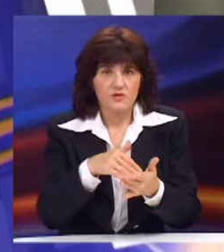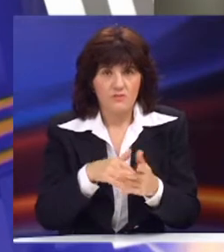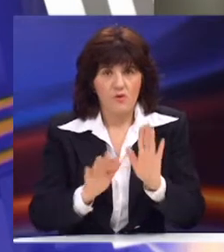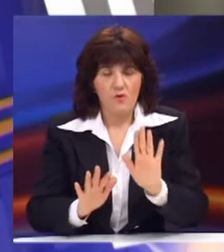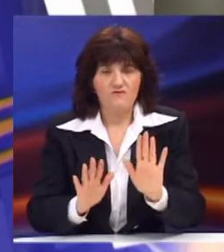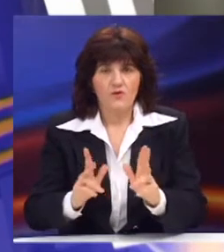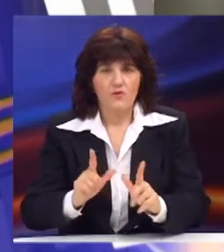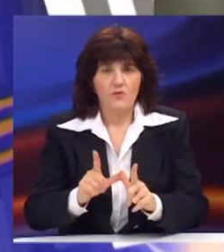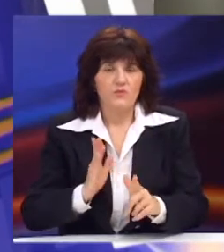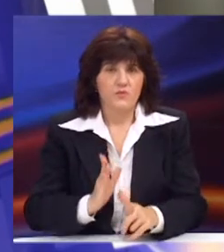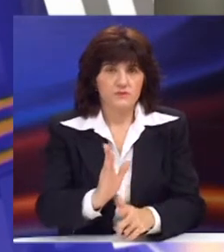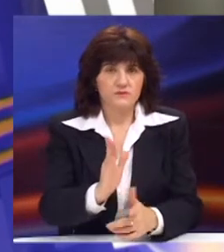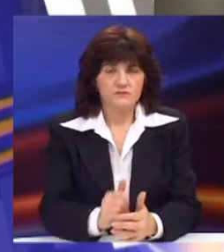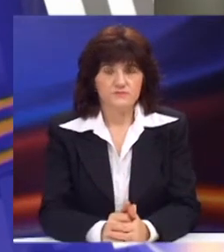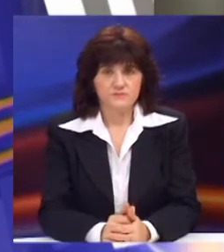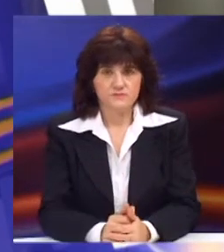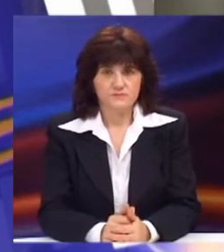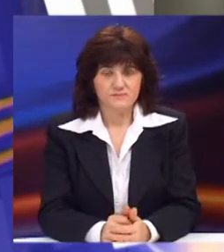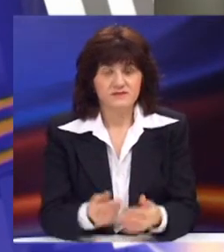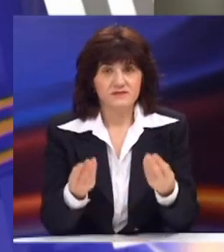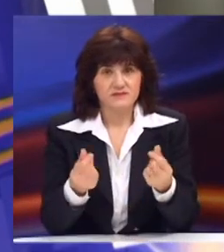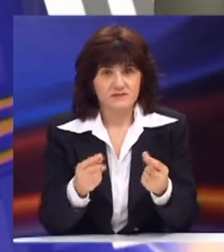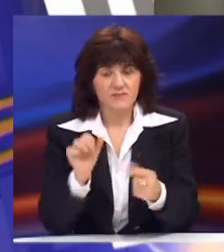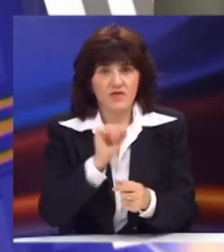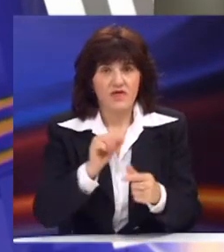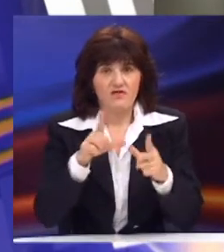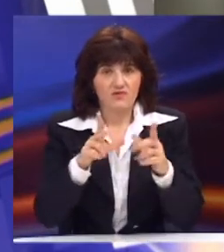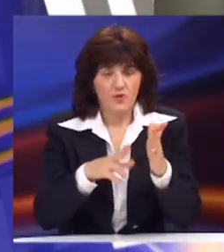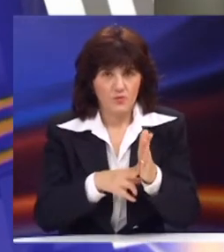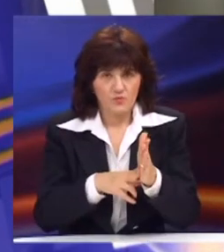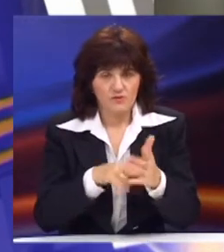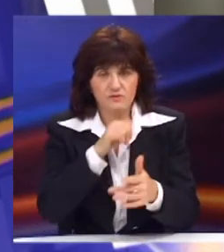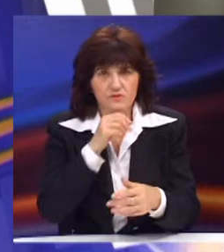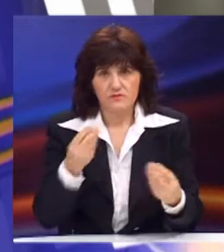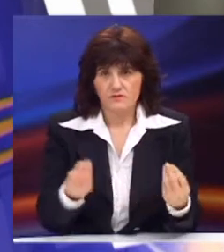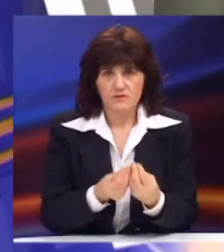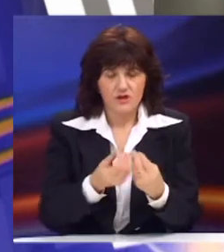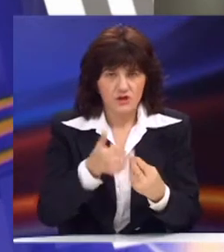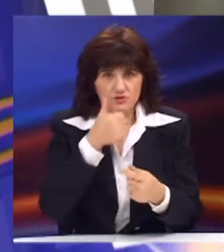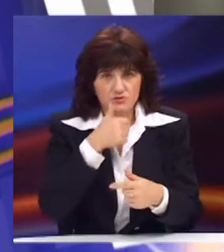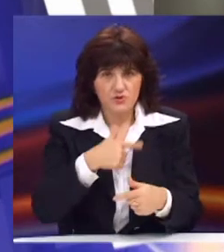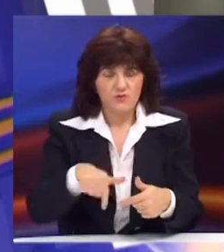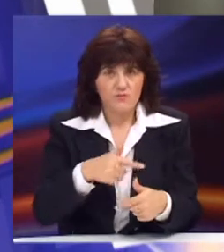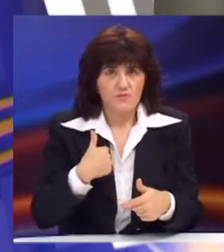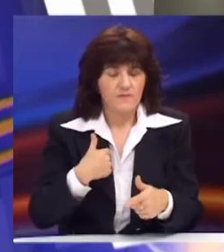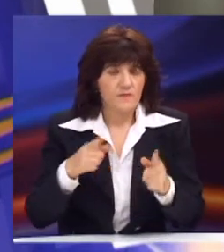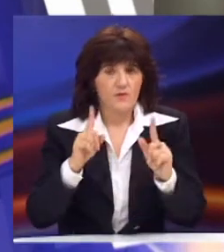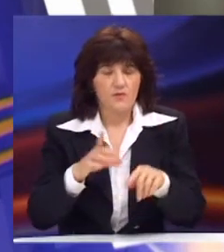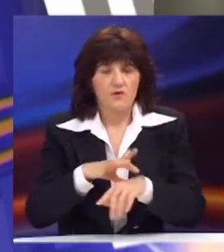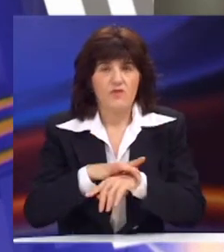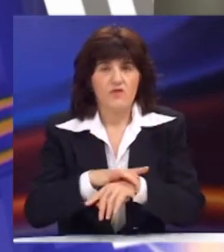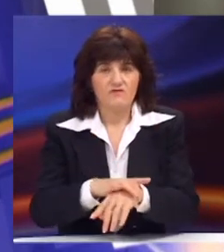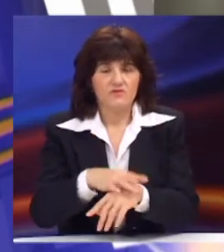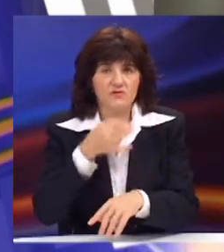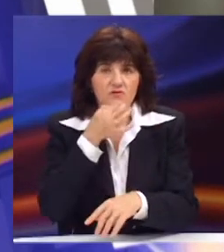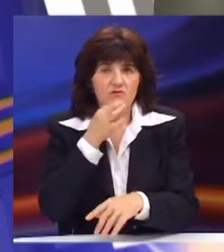čeka u budućnosti i da će to biti verovatno neko opredeljenje. Znači, zemlje Evropske unije i CEFTA su nešto što nas